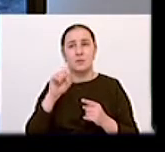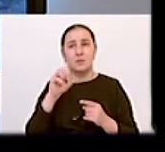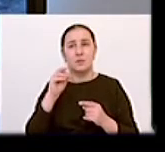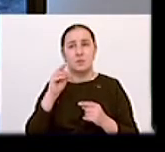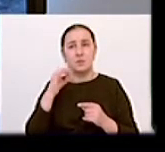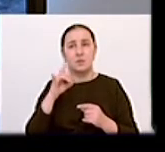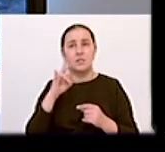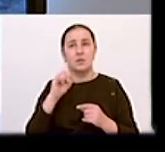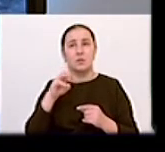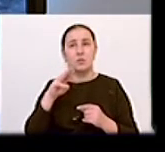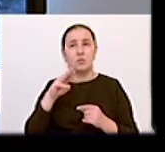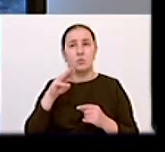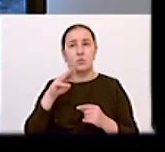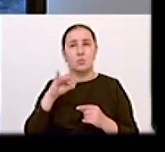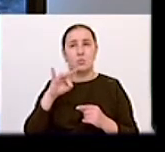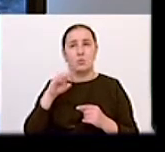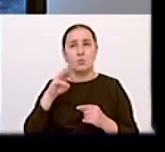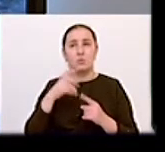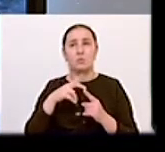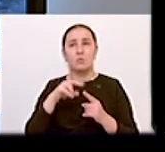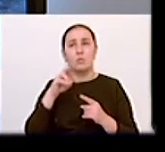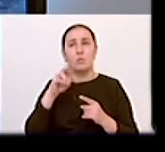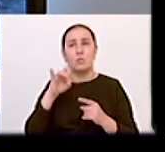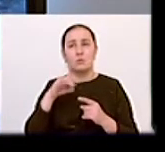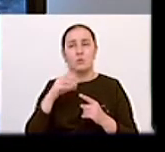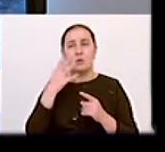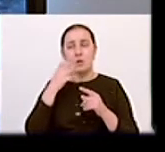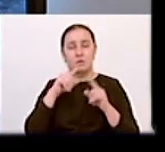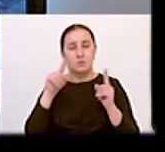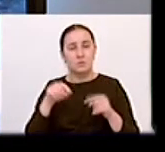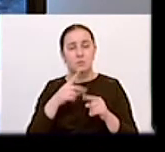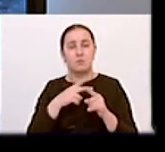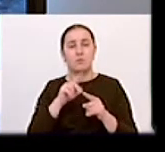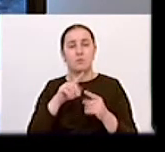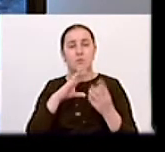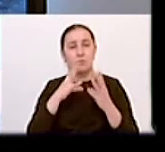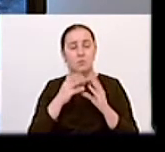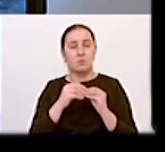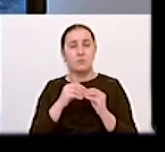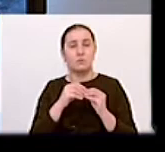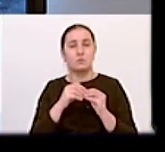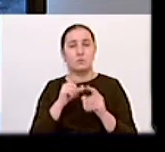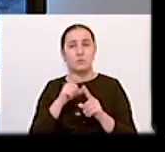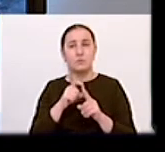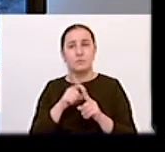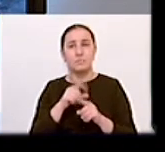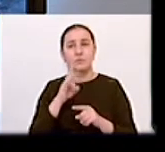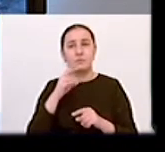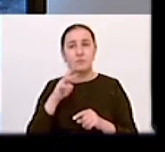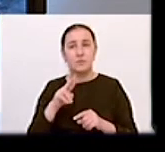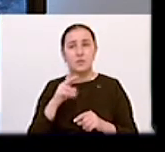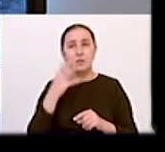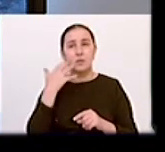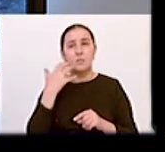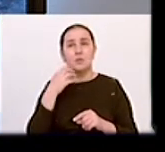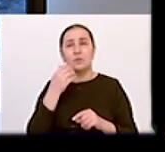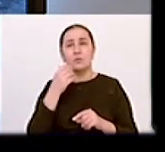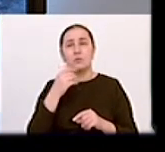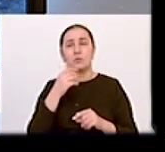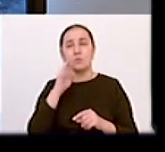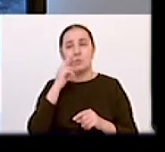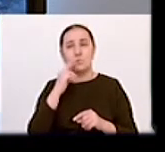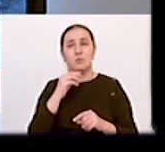портреты. Конечно, все это вместе картины. Будет обобщающее слово. Яблоки, груши,